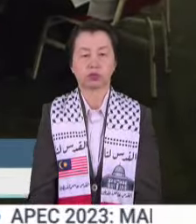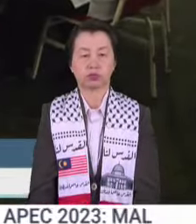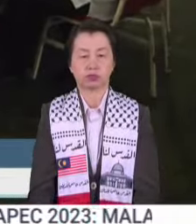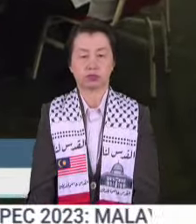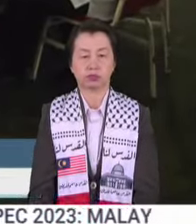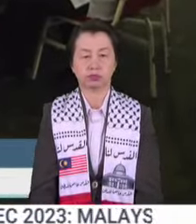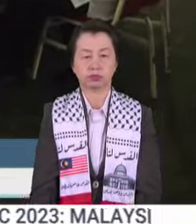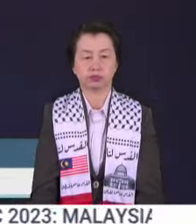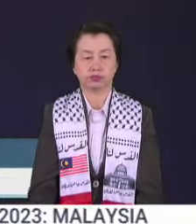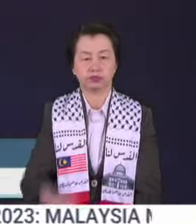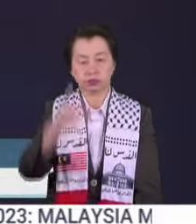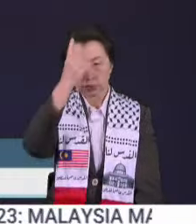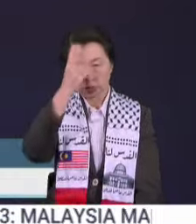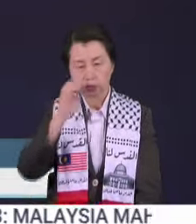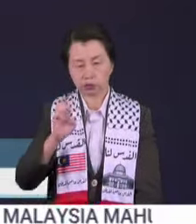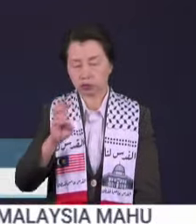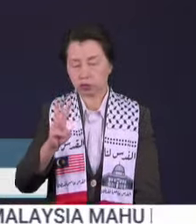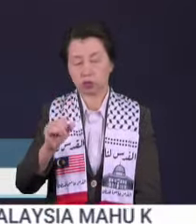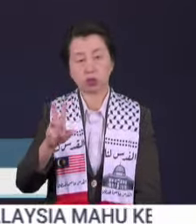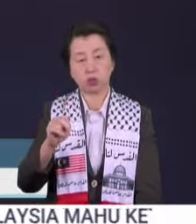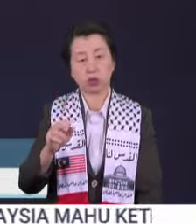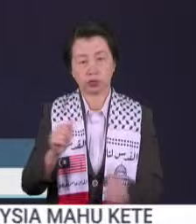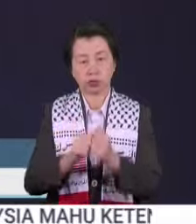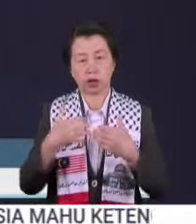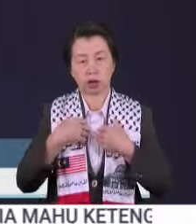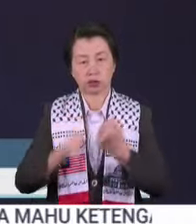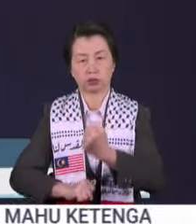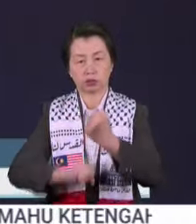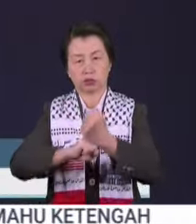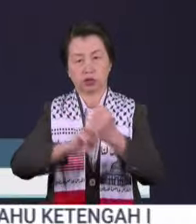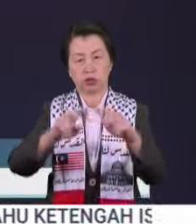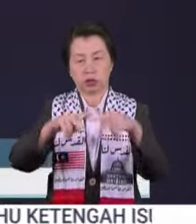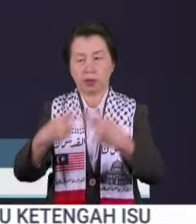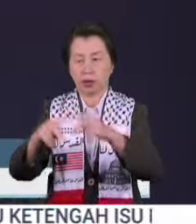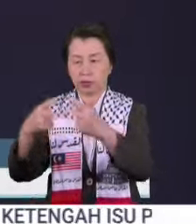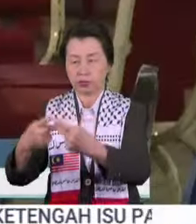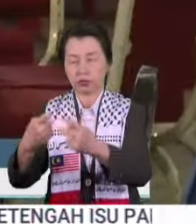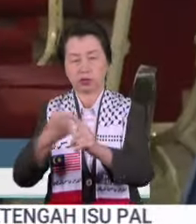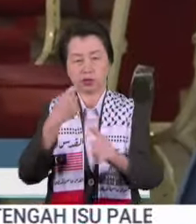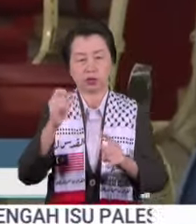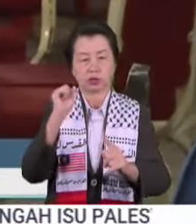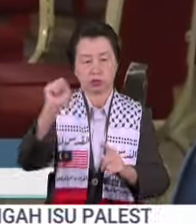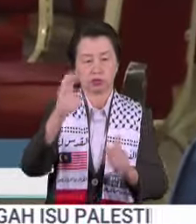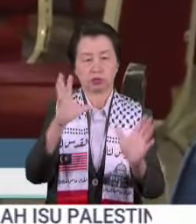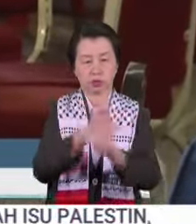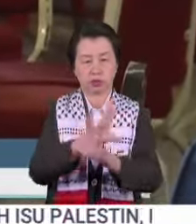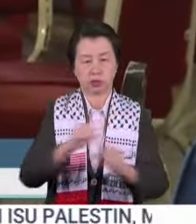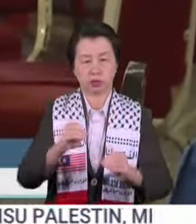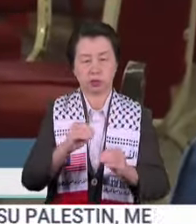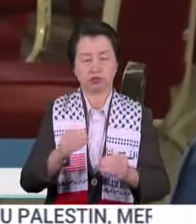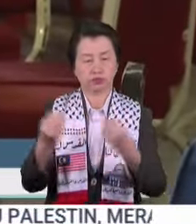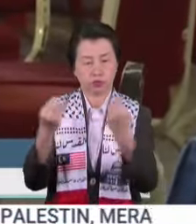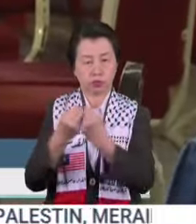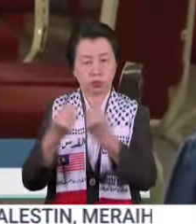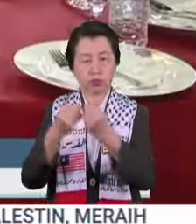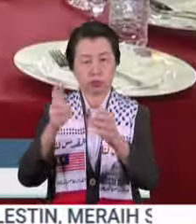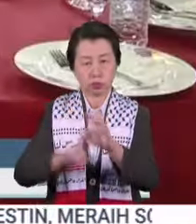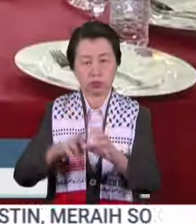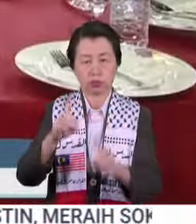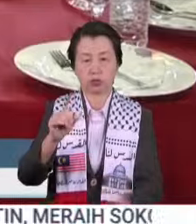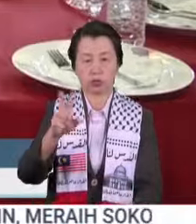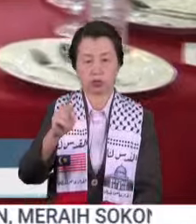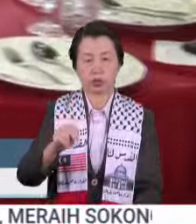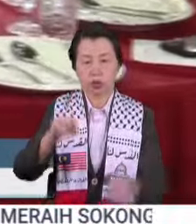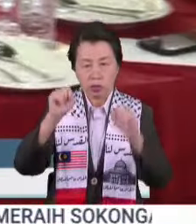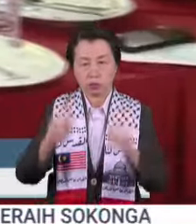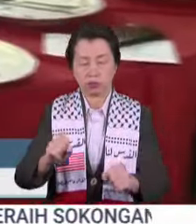tertangguh Datuk even berharap dengan adanya sokongan parti-parti politik dari Sarawak dan Sabah komposisi kerusi dewan rakyat